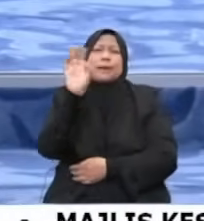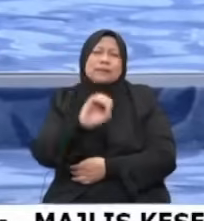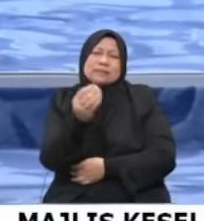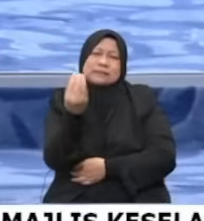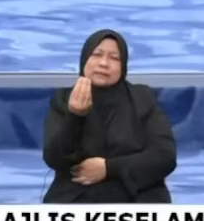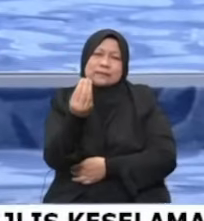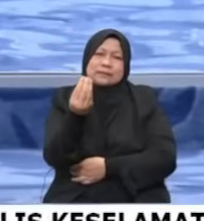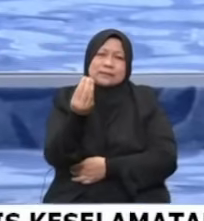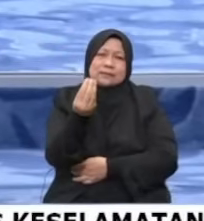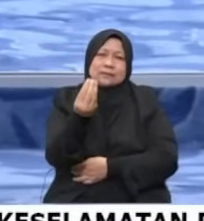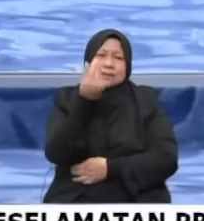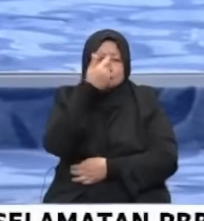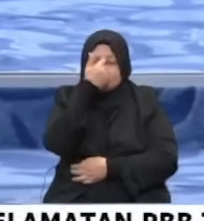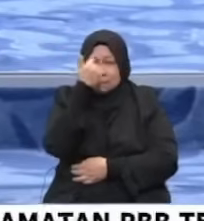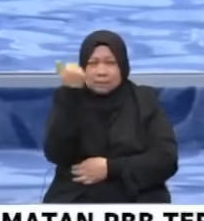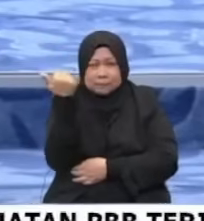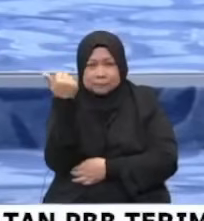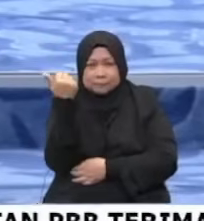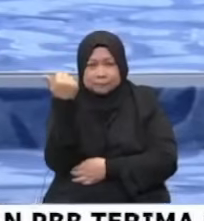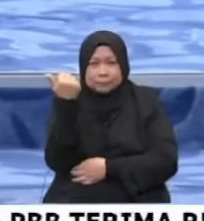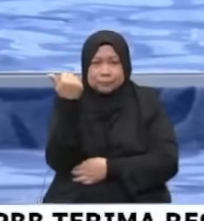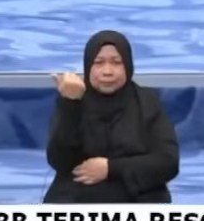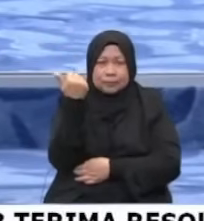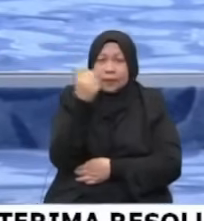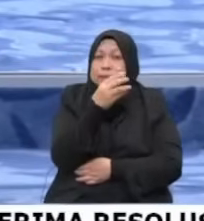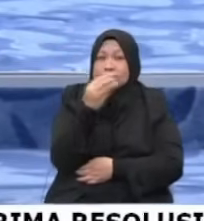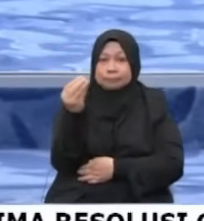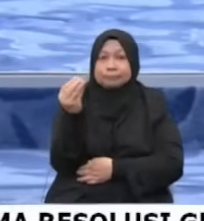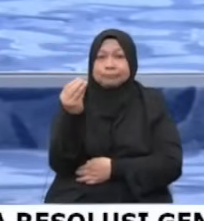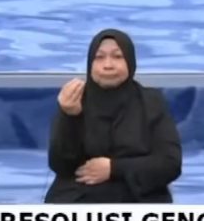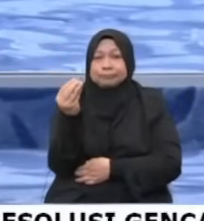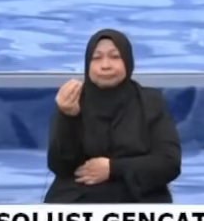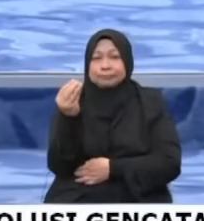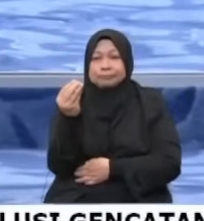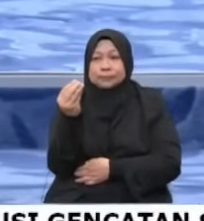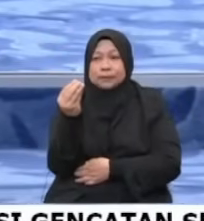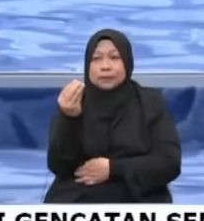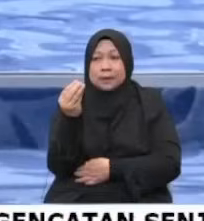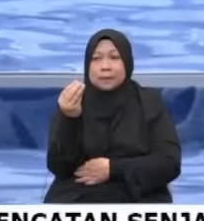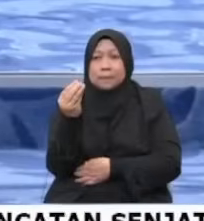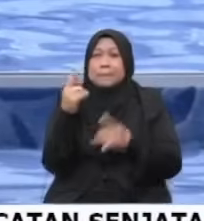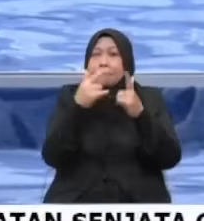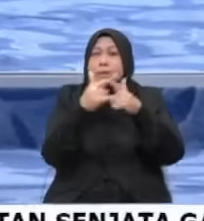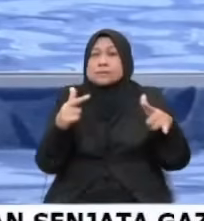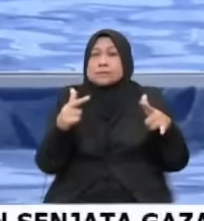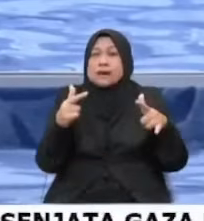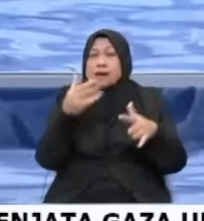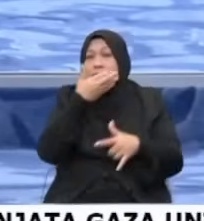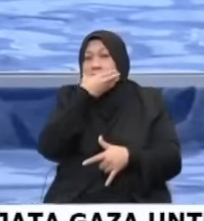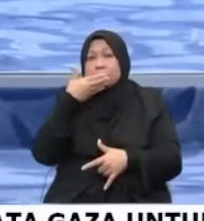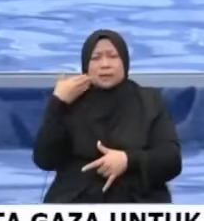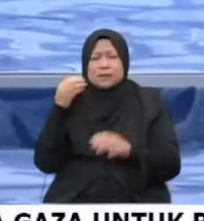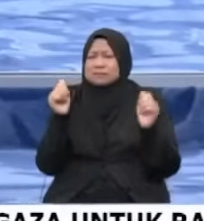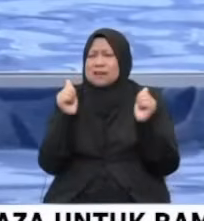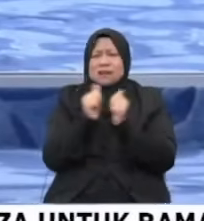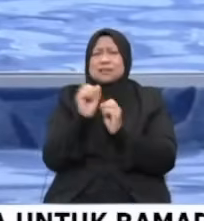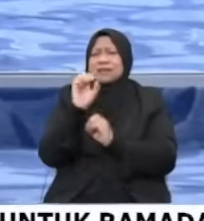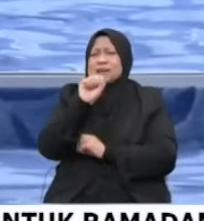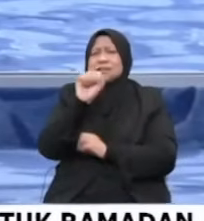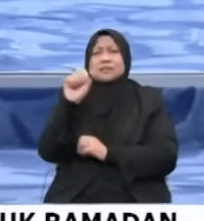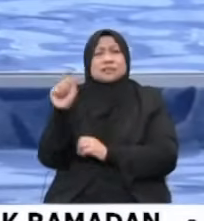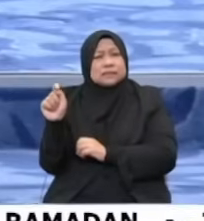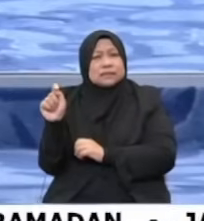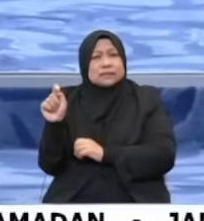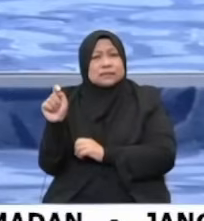0.2% kerana dan basar Ramadan tidak ada kena- mengena langsung dengan sst ini